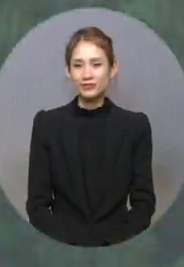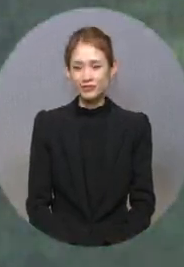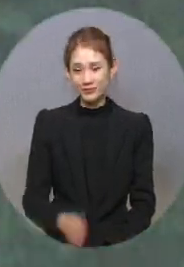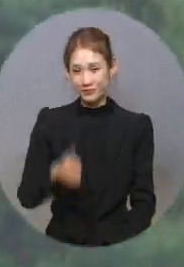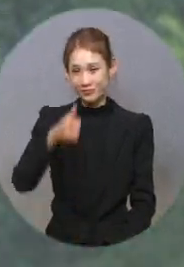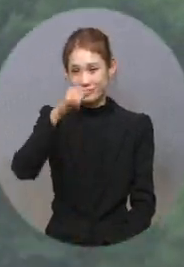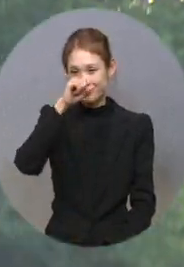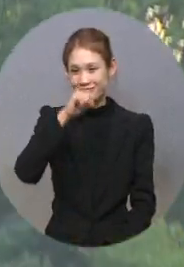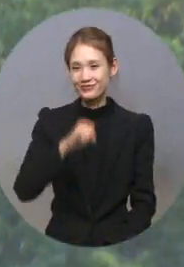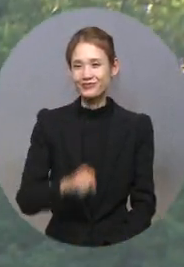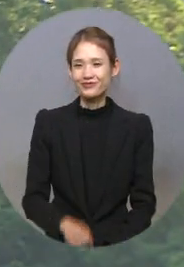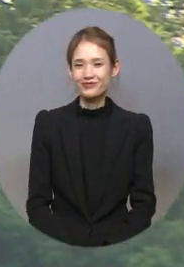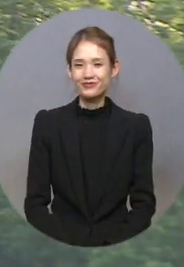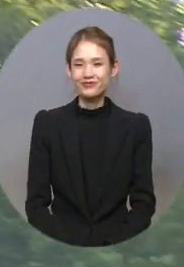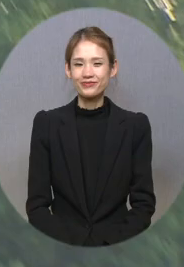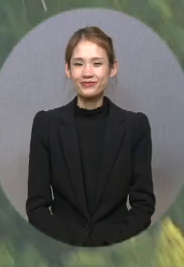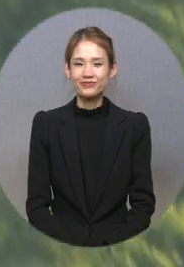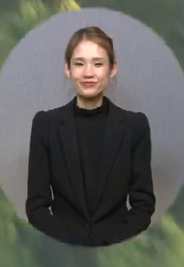굿샷! 잘 쳤다.